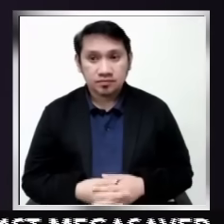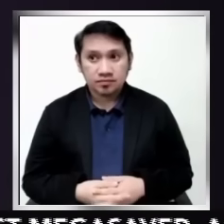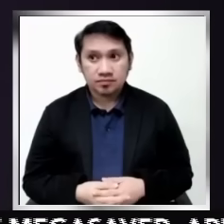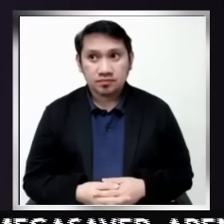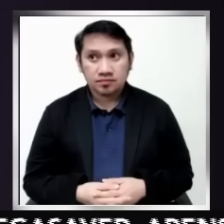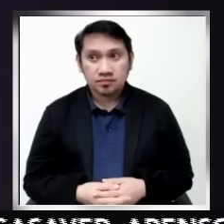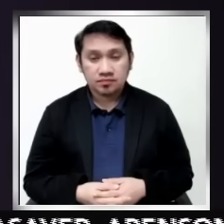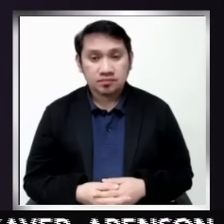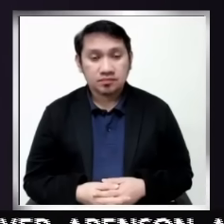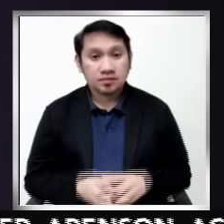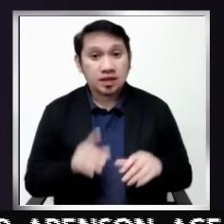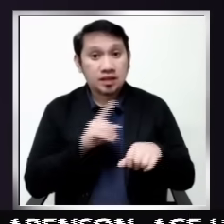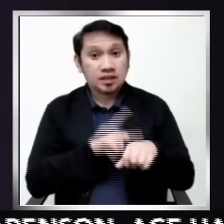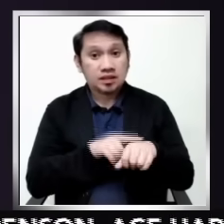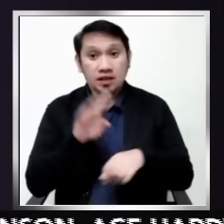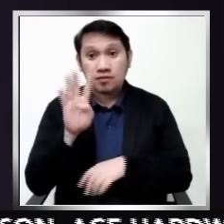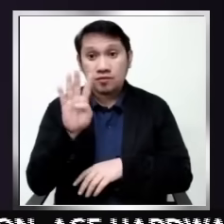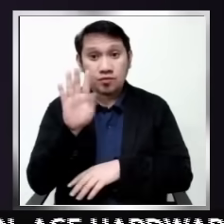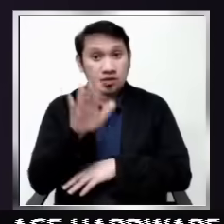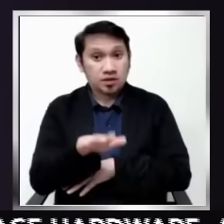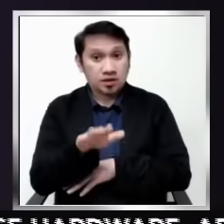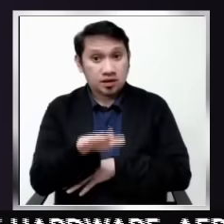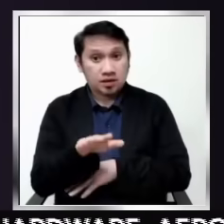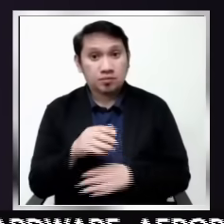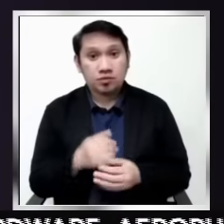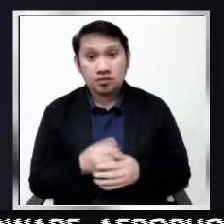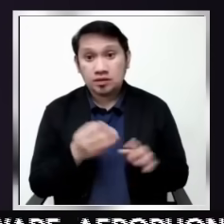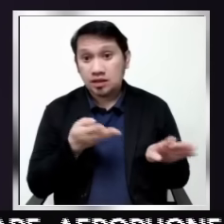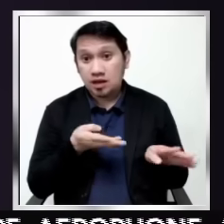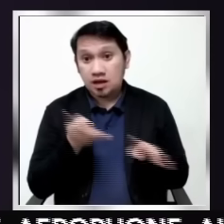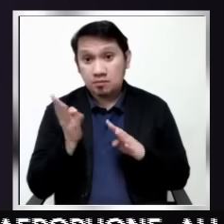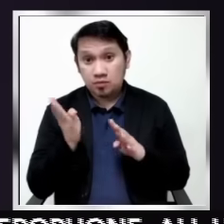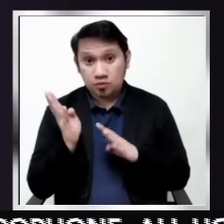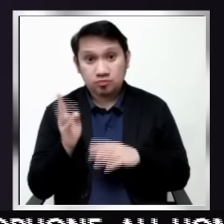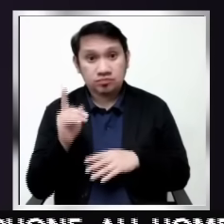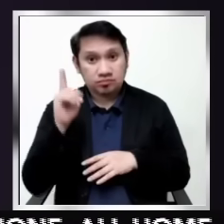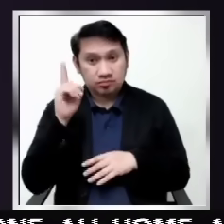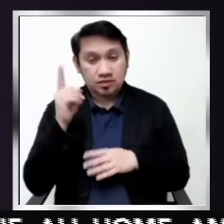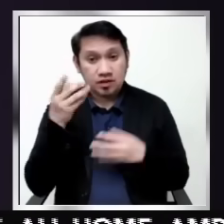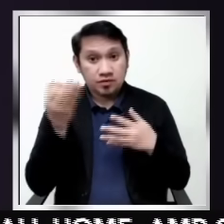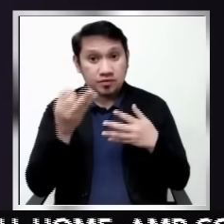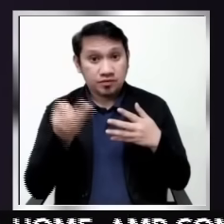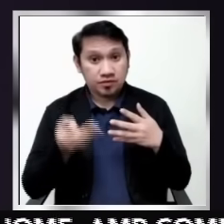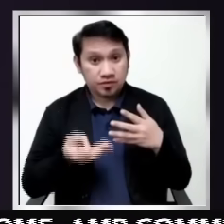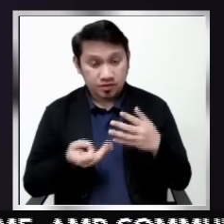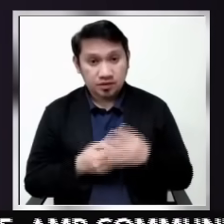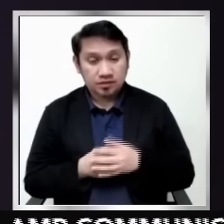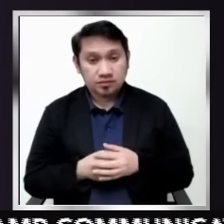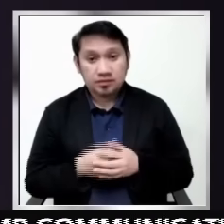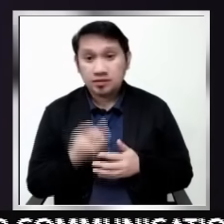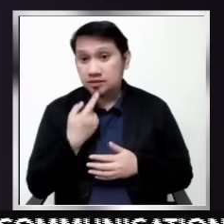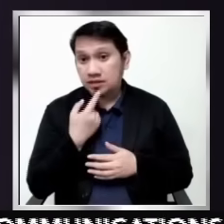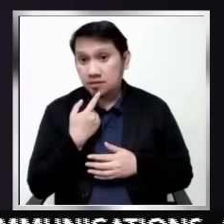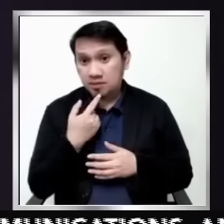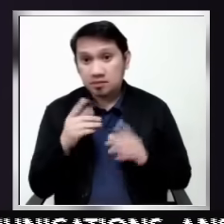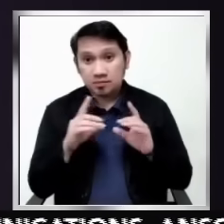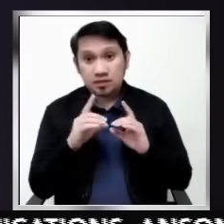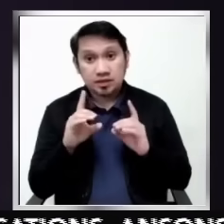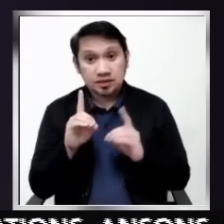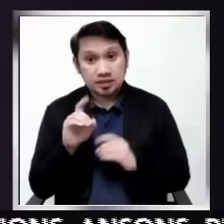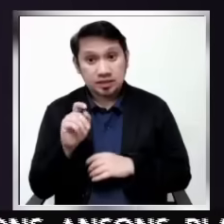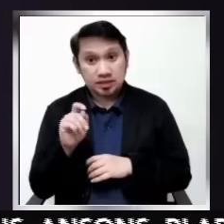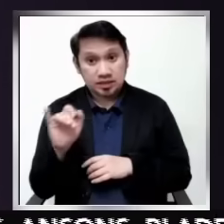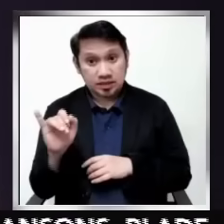Pasado alas 4 ngayong hapon nang i-upload sa isang Telegram channel ang mga files na ito ayon sa Department of Information and Communication Technology